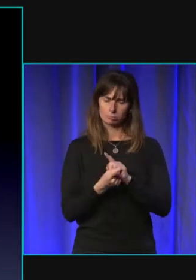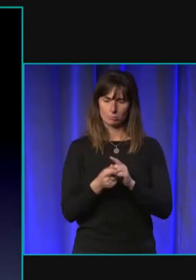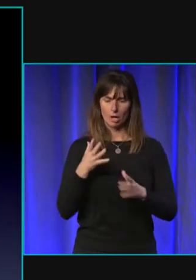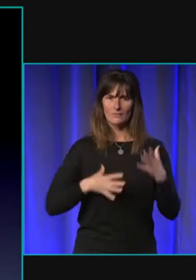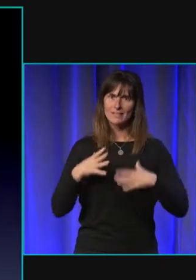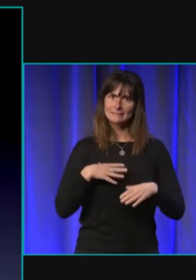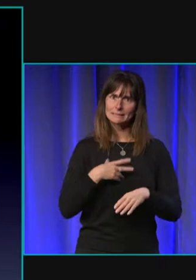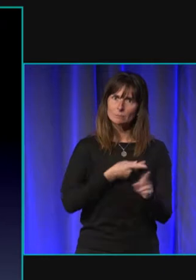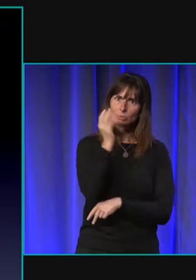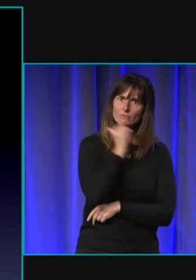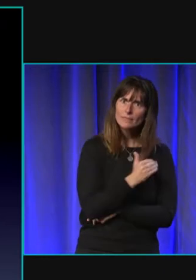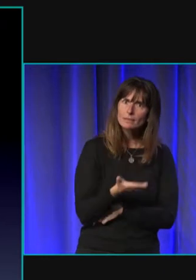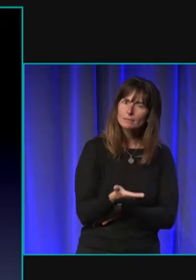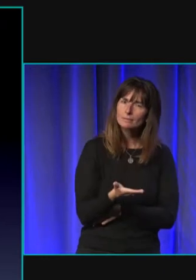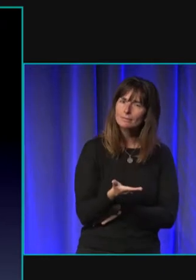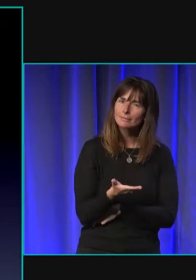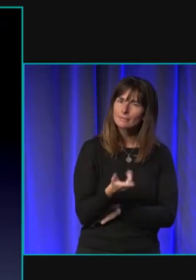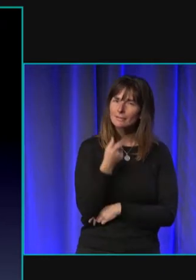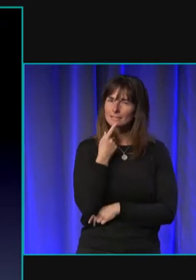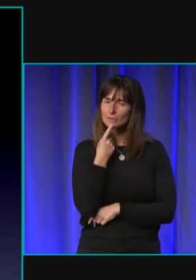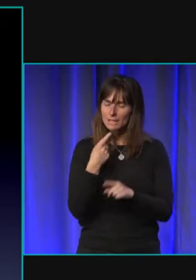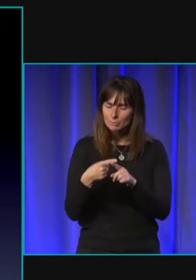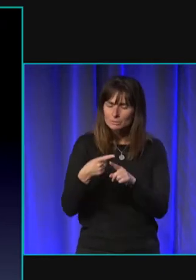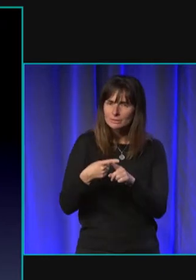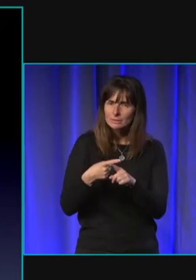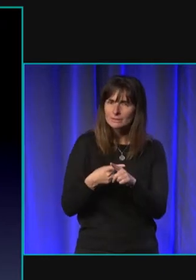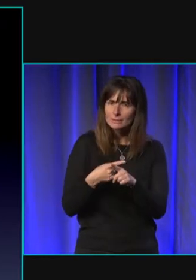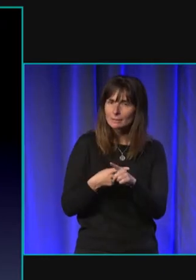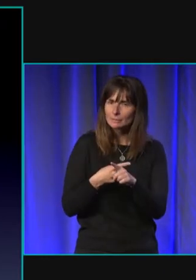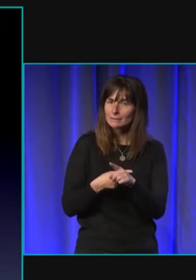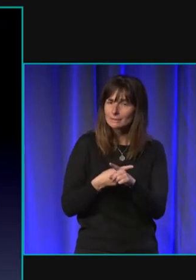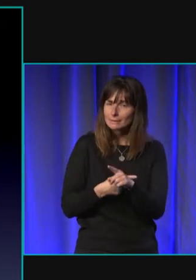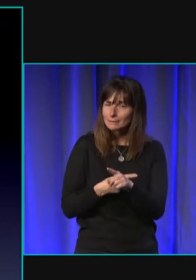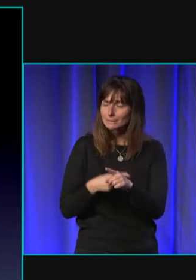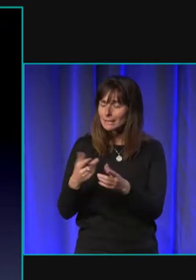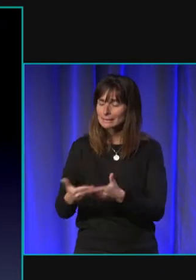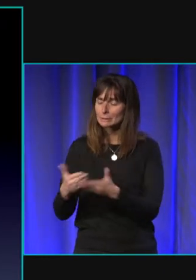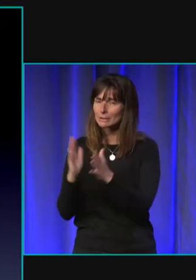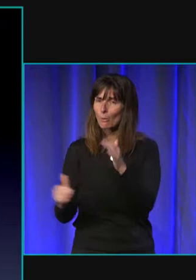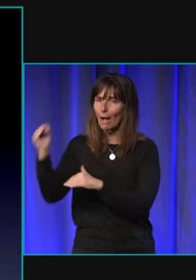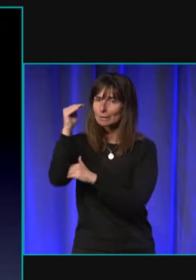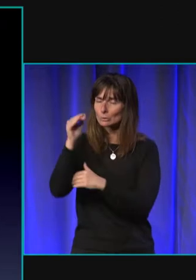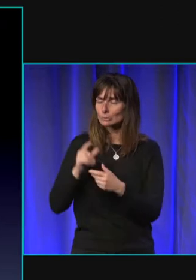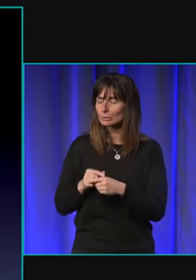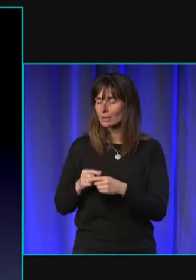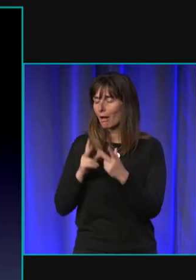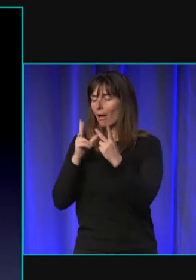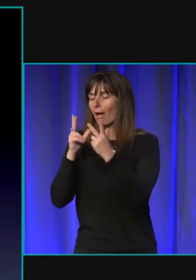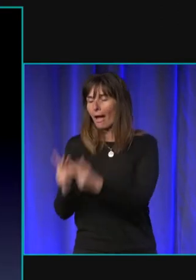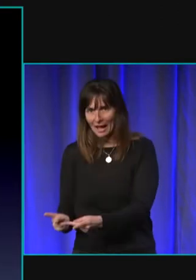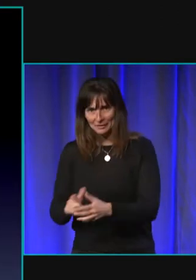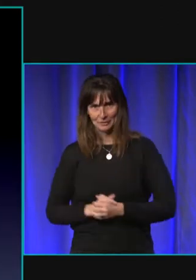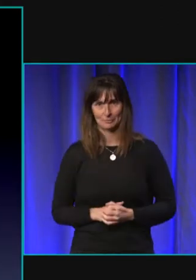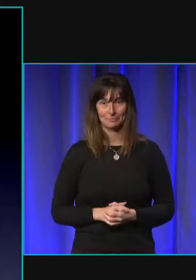d'effort. Et donc, il s'approche finalement progressivement de celui de l'adulte. Donc, pourquoi finalement les effets de